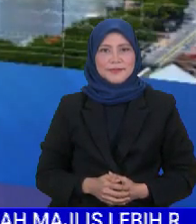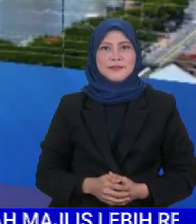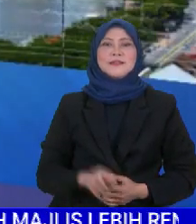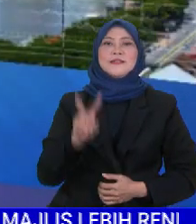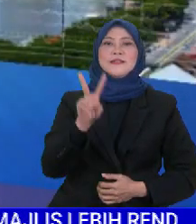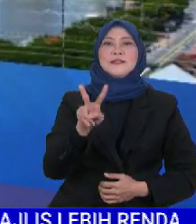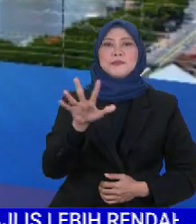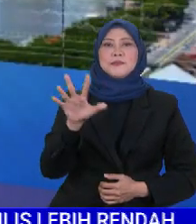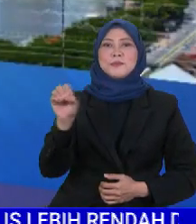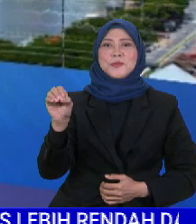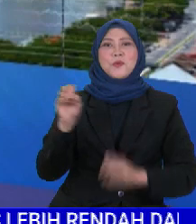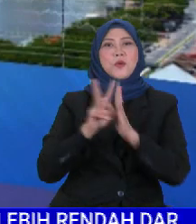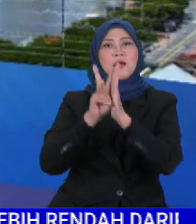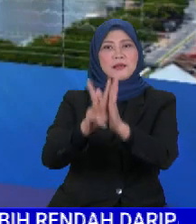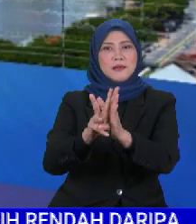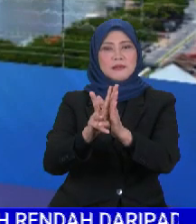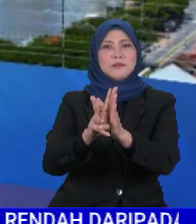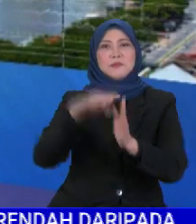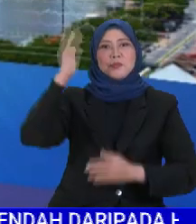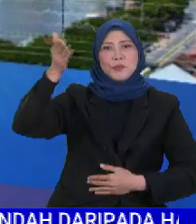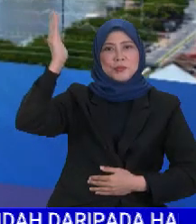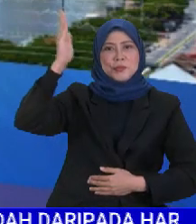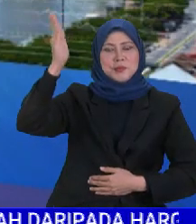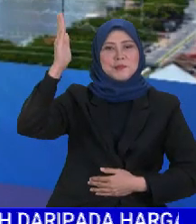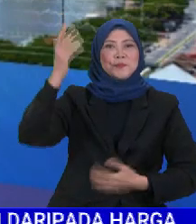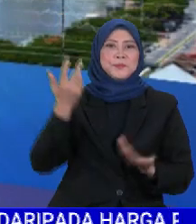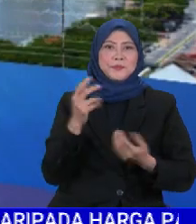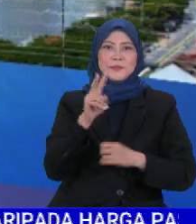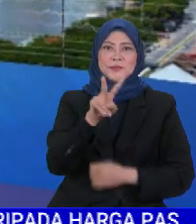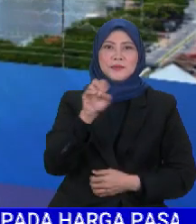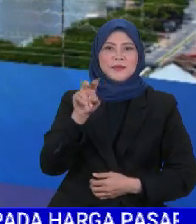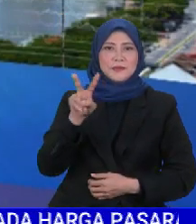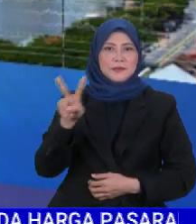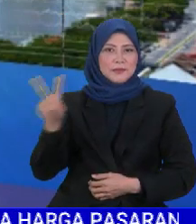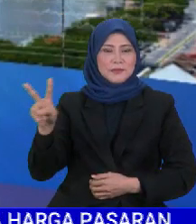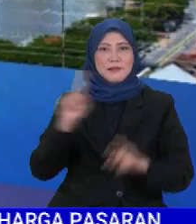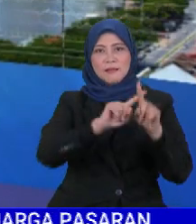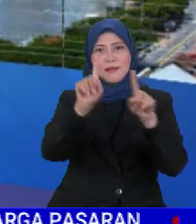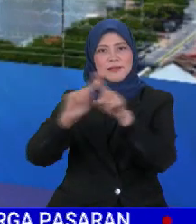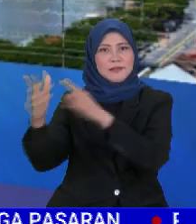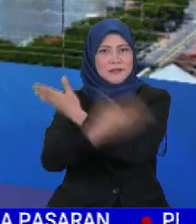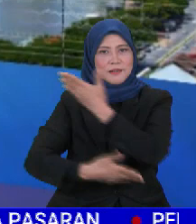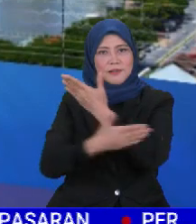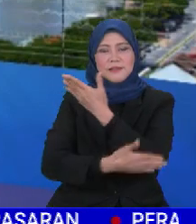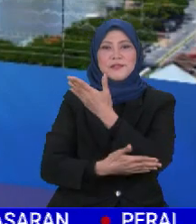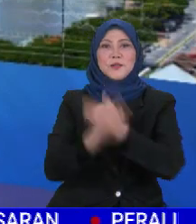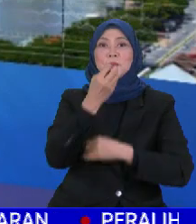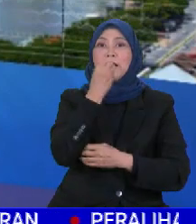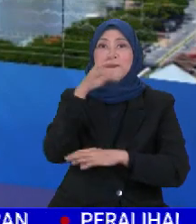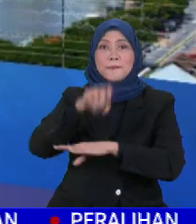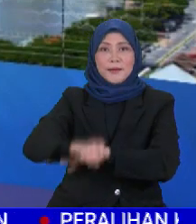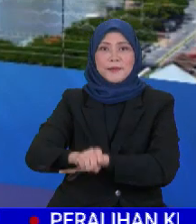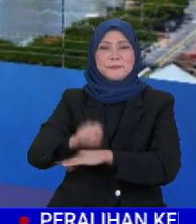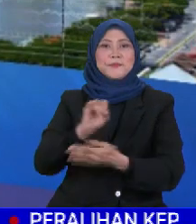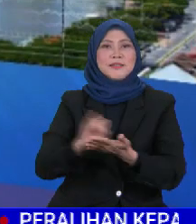Seramai 250 delegasi persidangan Asia Flux 2022 dari pelbagai negara disantuni dalam majlis makan malam di